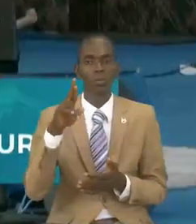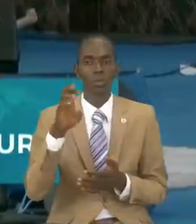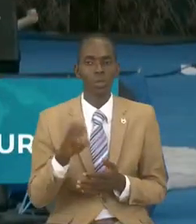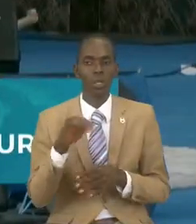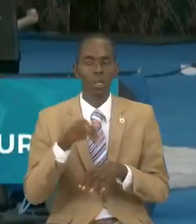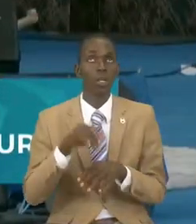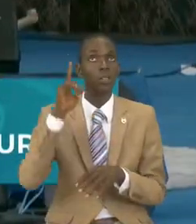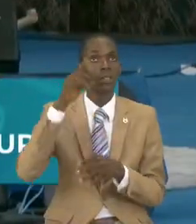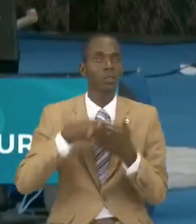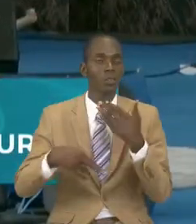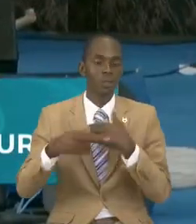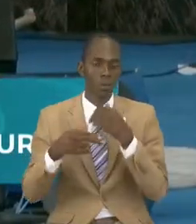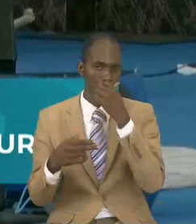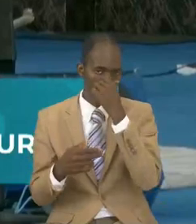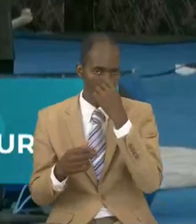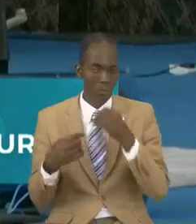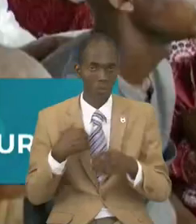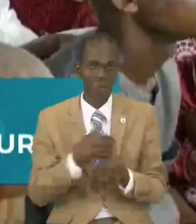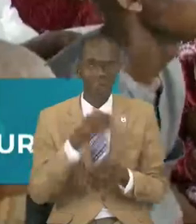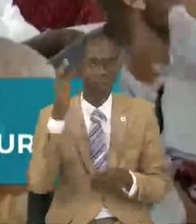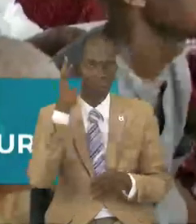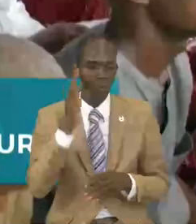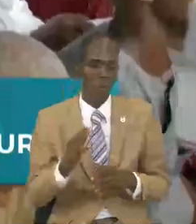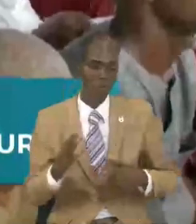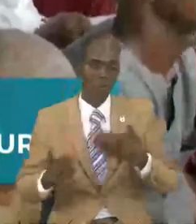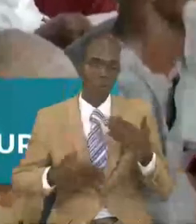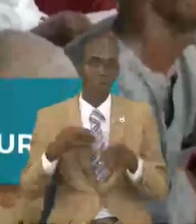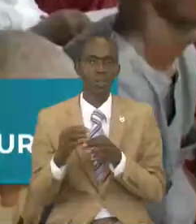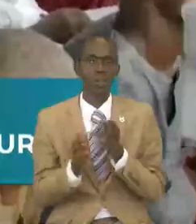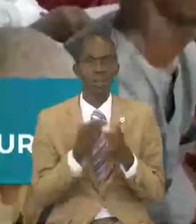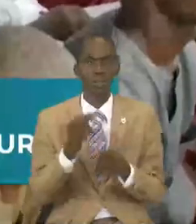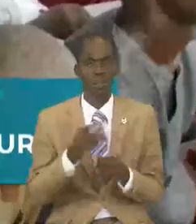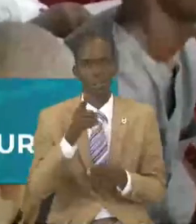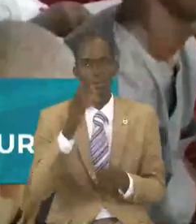retour. Nous allons nous réjouir. Vous allez vous réjouir.